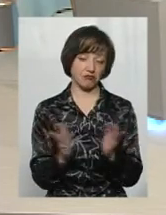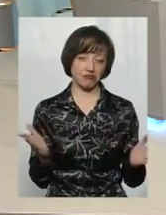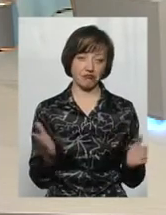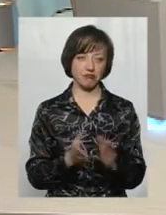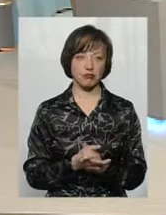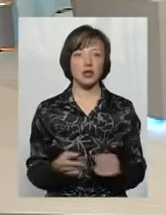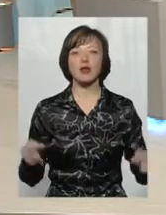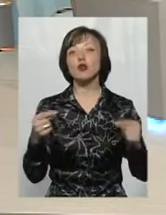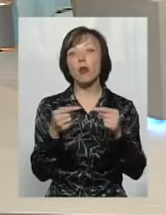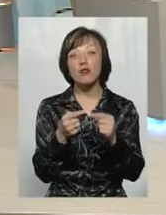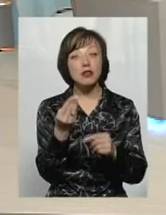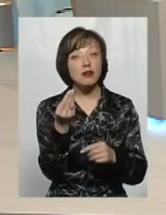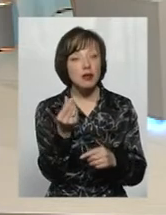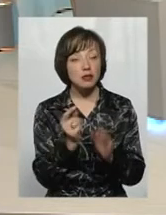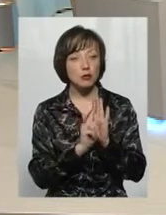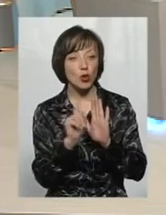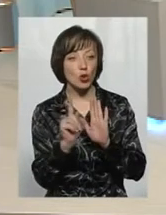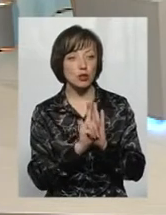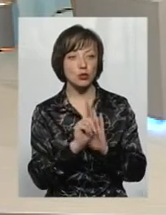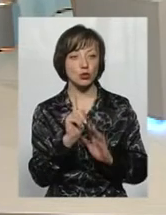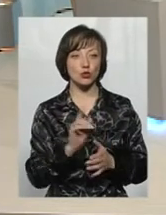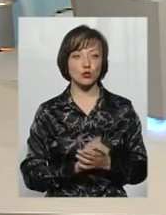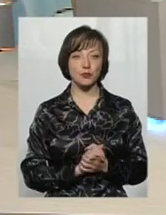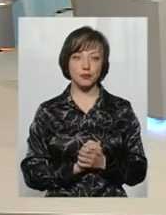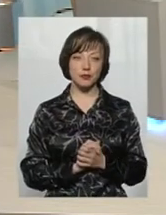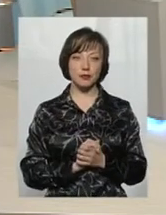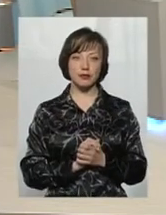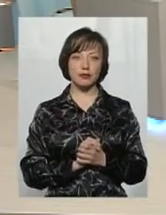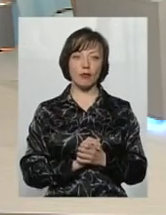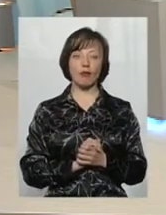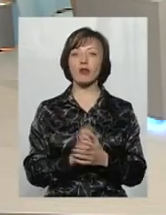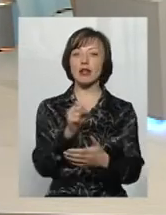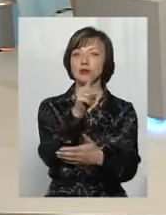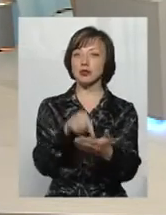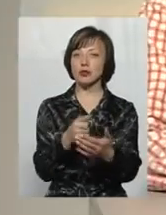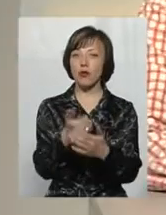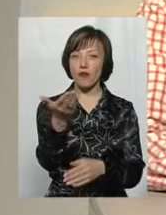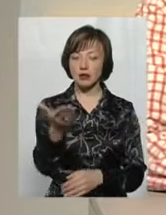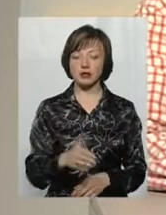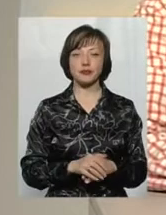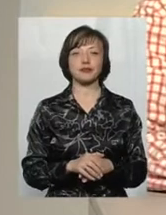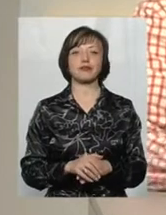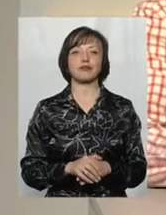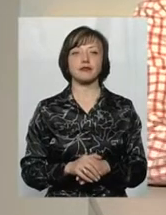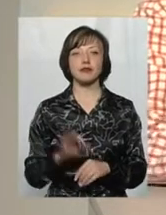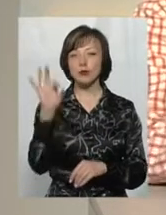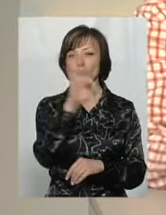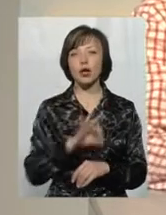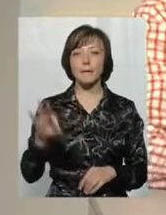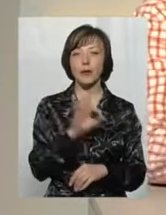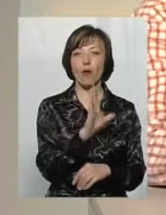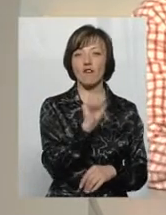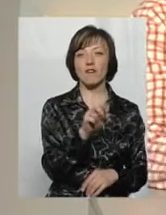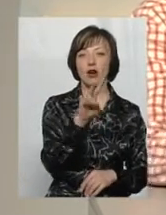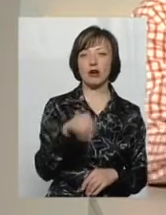за проїзд. І відповідна вартість проїзду. До речі, пані Оксана, мабуть, запитання до вас по валідаторам все ж таки. Ну, поки що те, що ми бачили